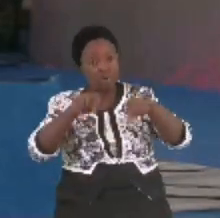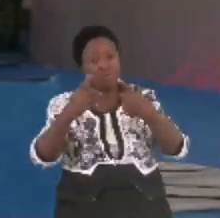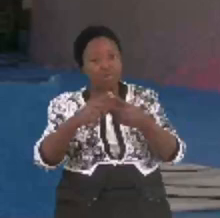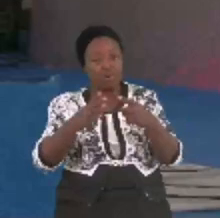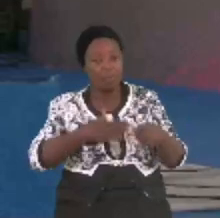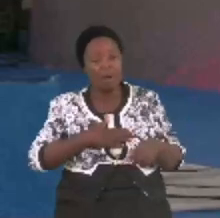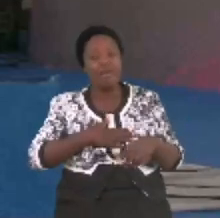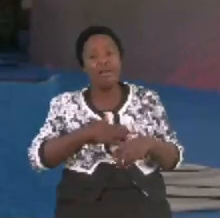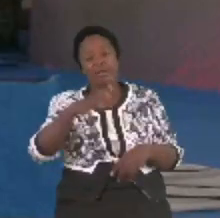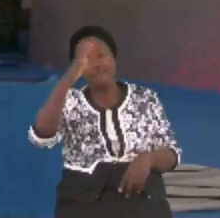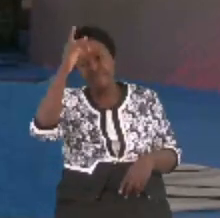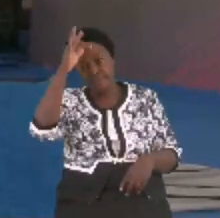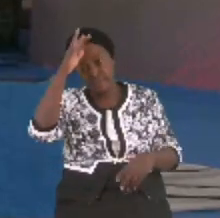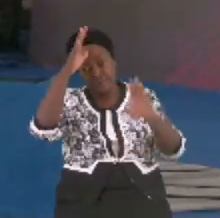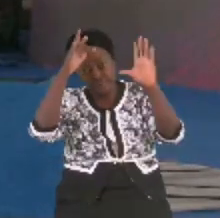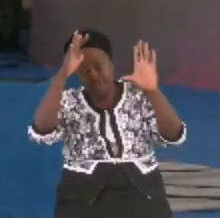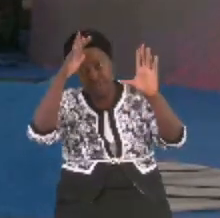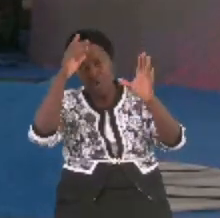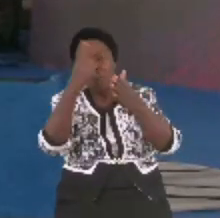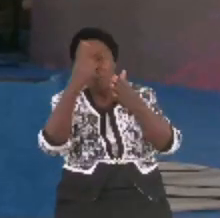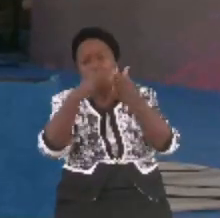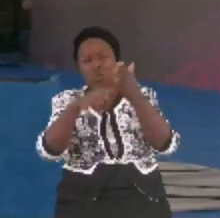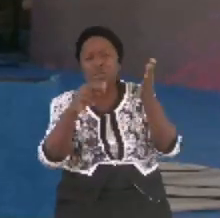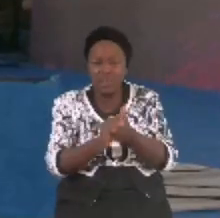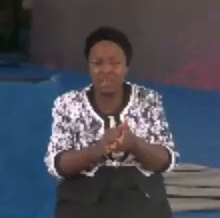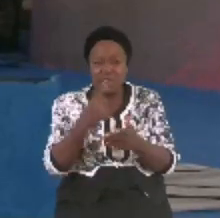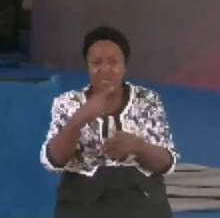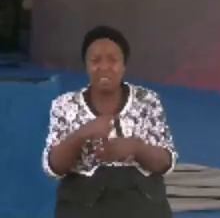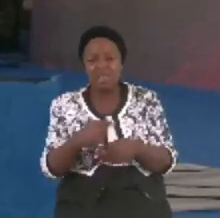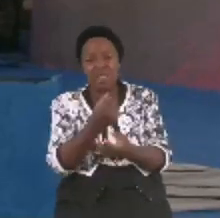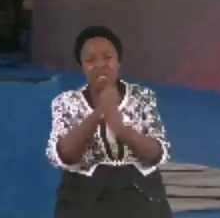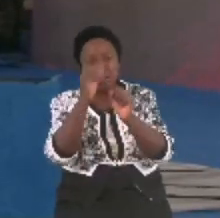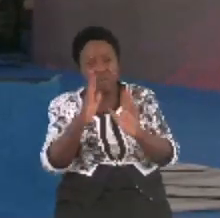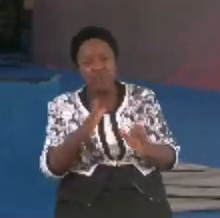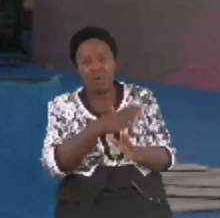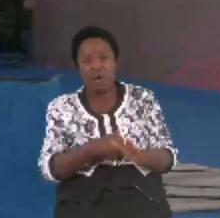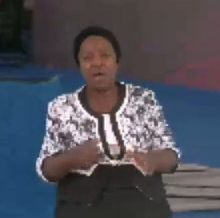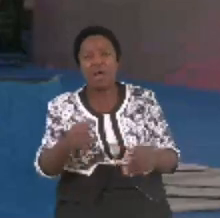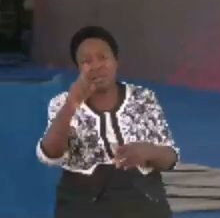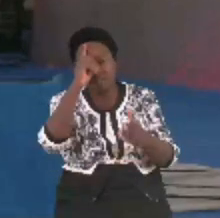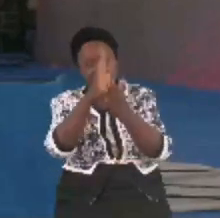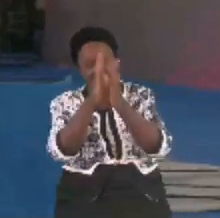dit? Il dit, le Sauveur et les saints,